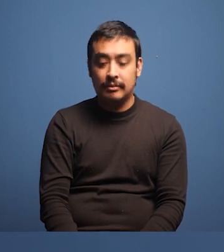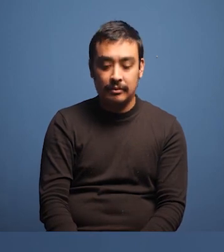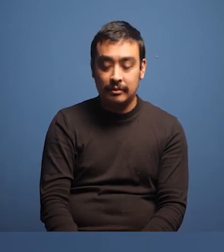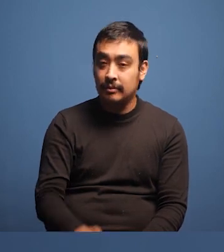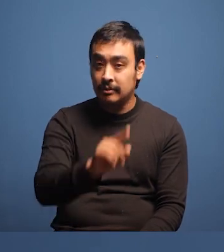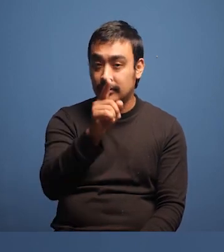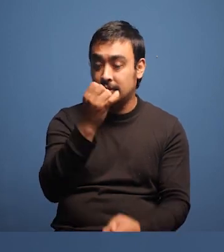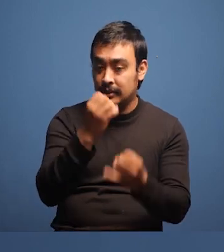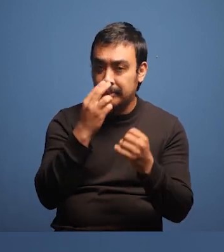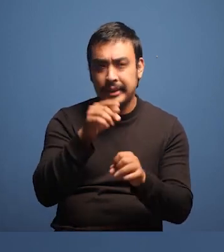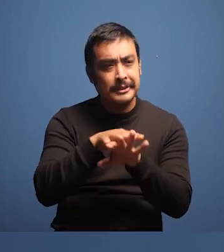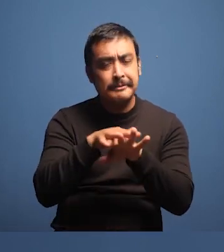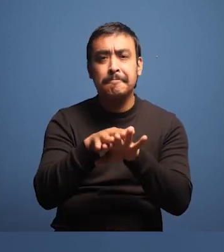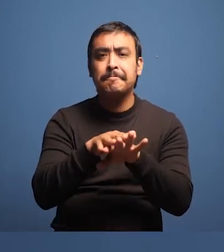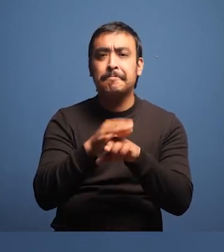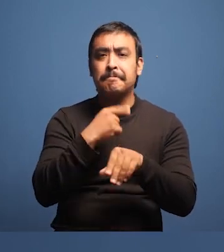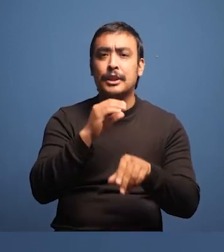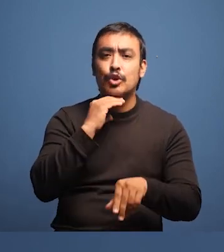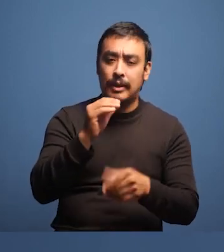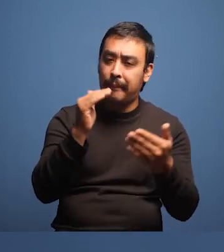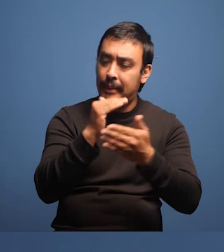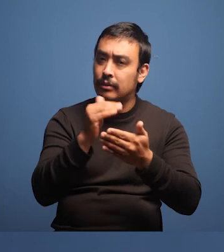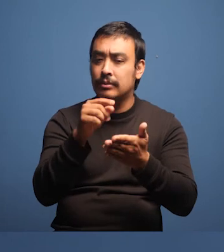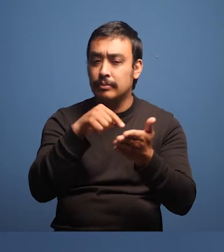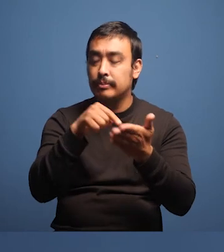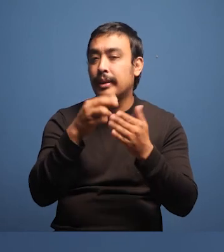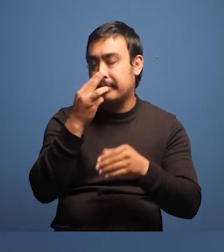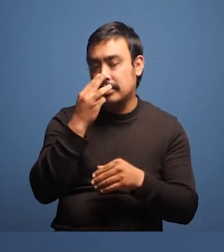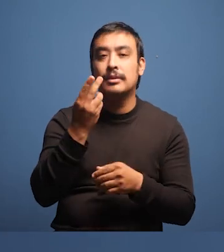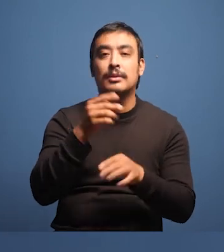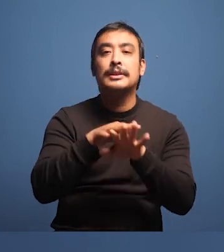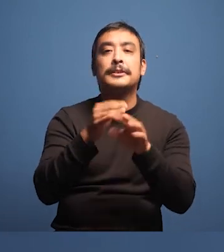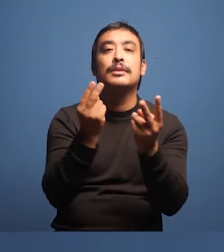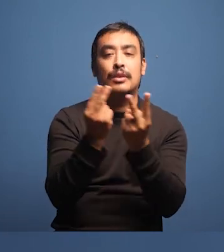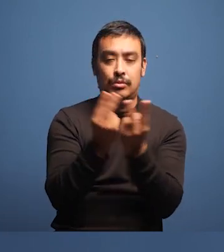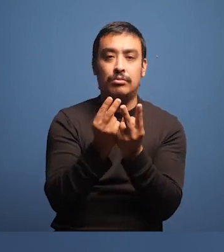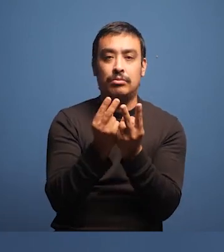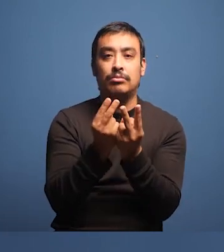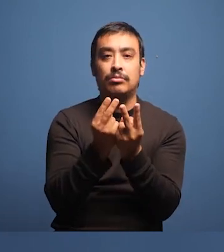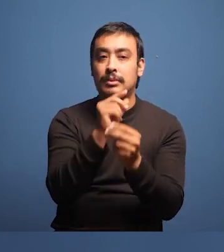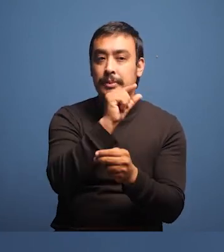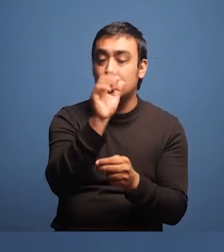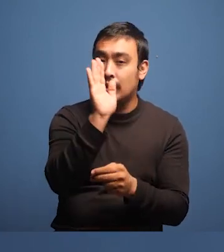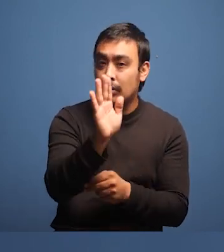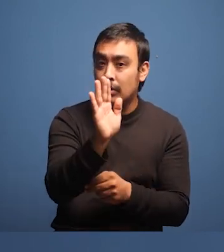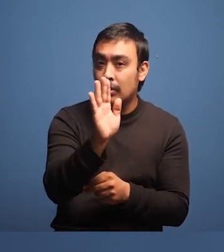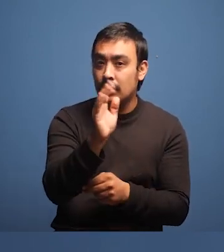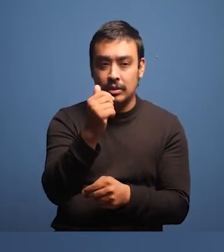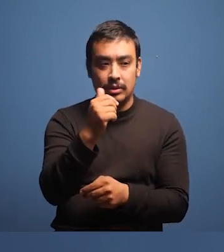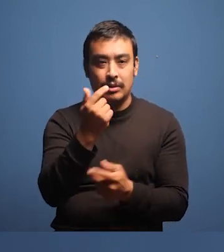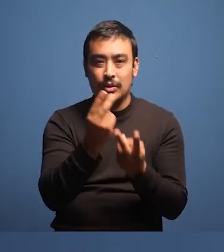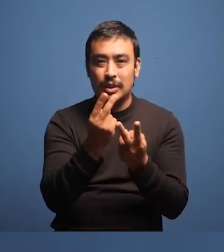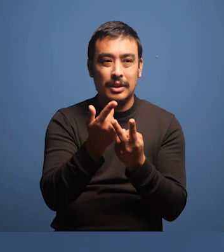जुन आजभोलि एकदमै हामी युवा र बालबालिकाको माझमा चाहिँ अधिकांश केसेसहरू आइरहेको छ कि सेक्सटिङको बारेमा,